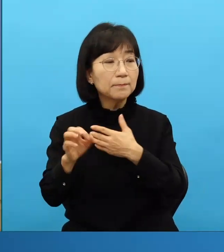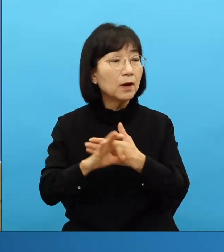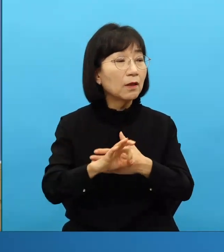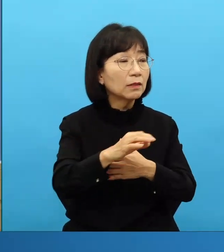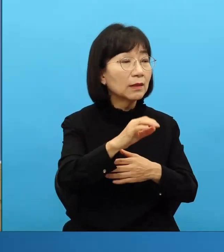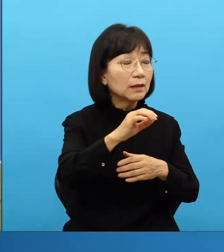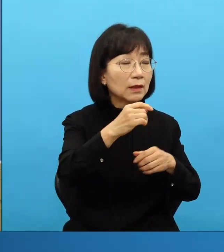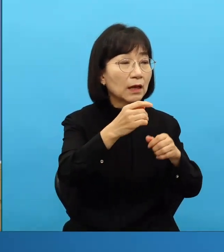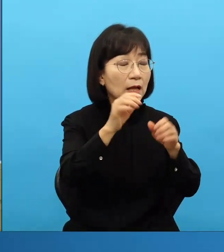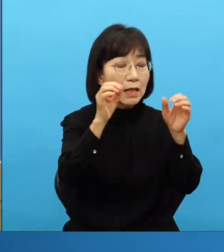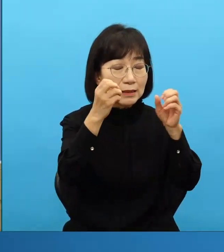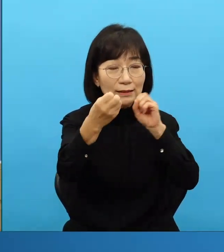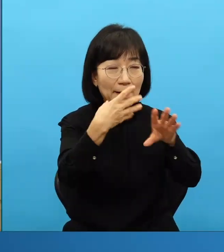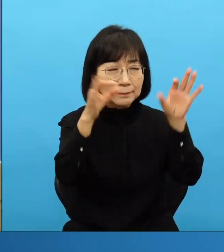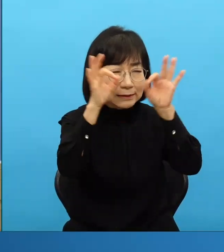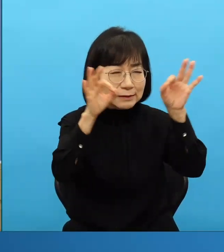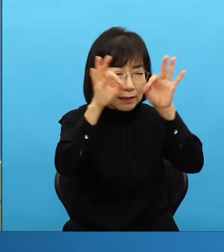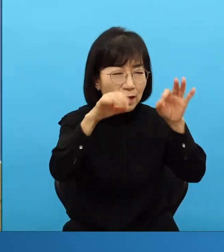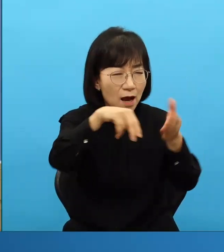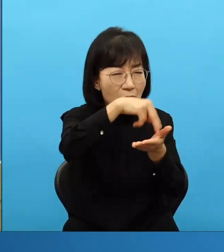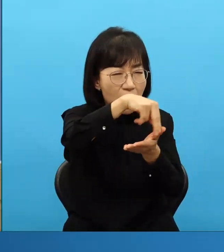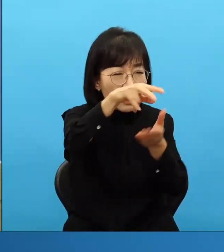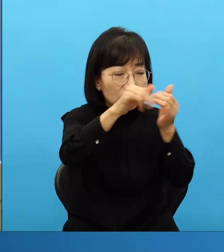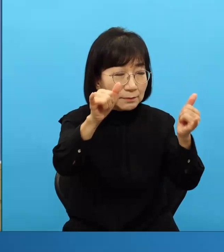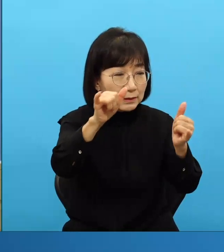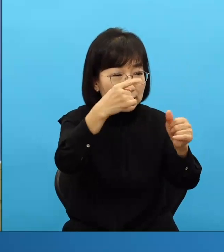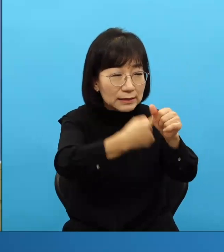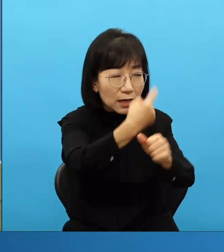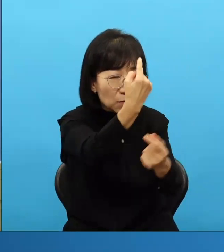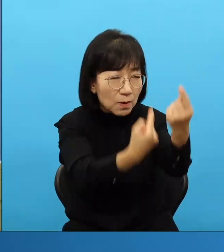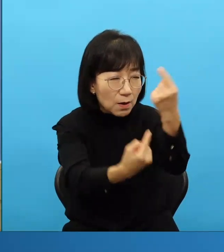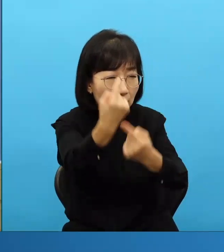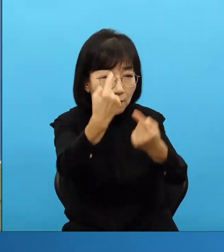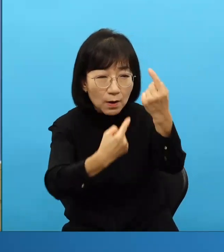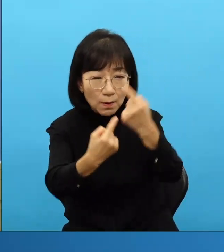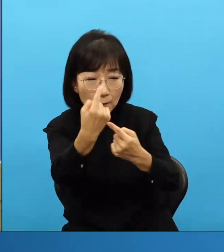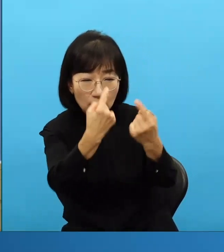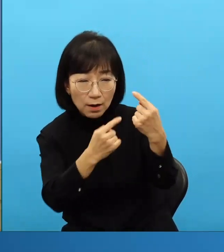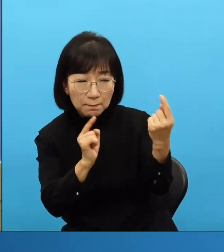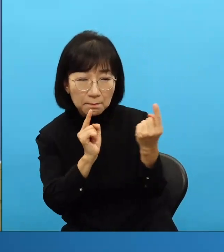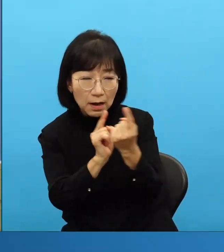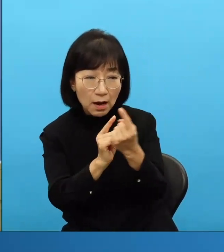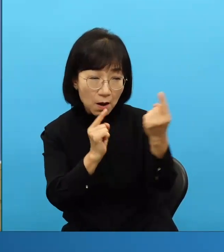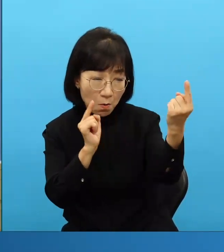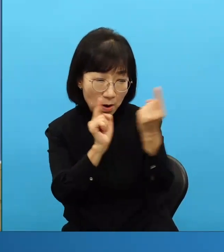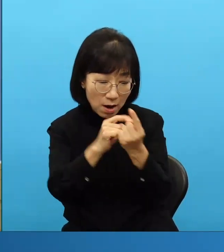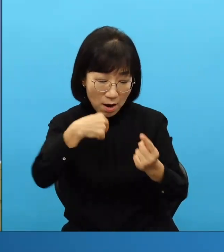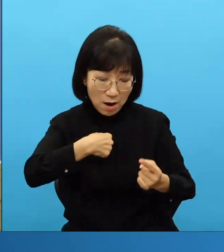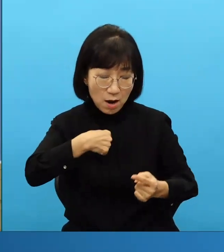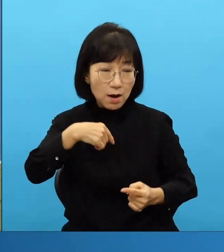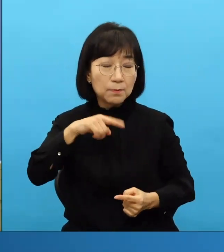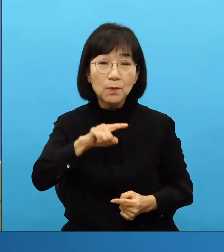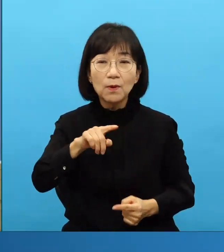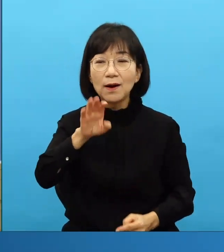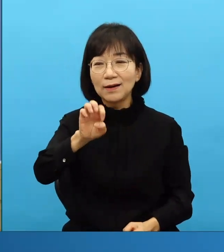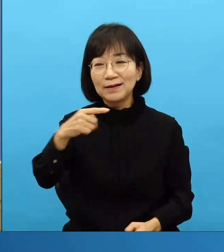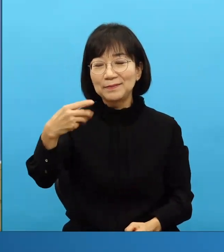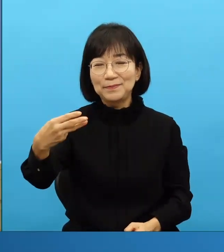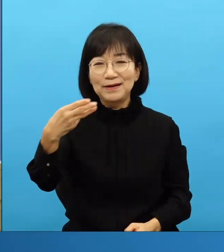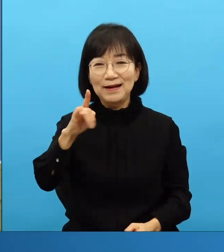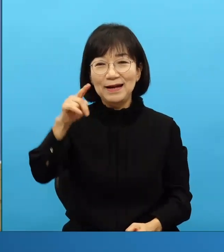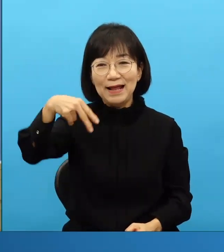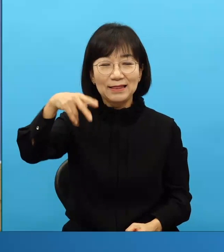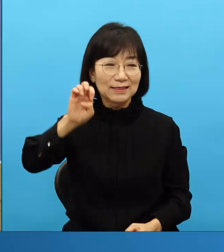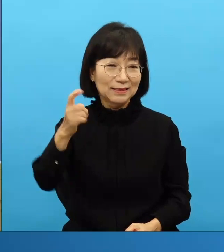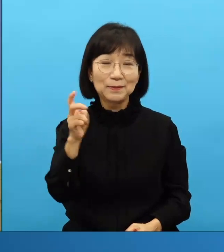돼 있는 거예요. When you have the answers to your life, people who need that answer will come to you. 그게 바로 플랫폼이에요. That is a platform. 온 그 자들에게 다시